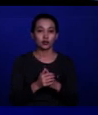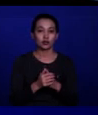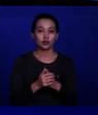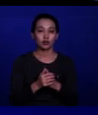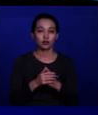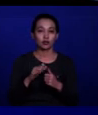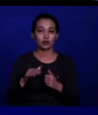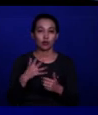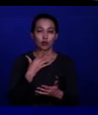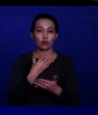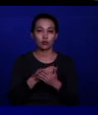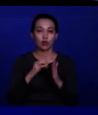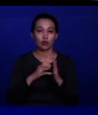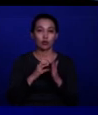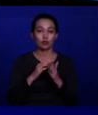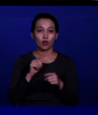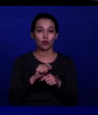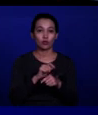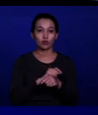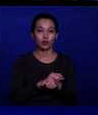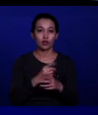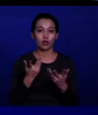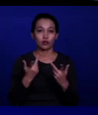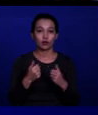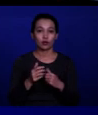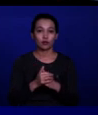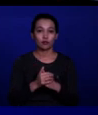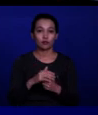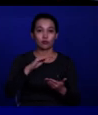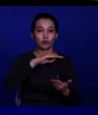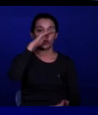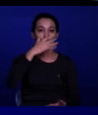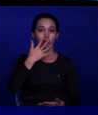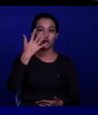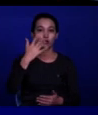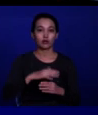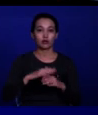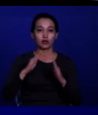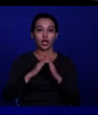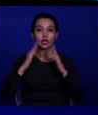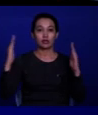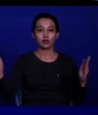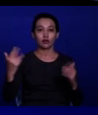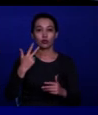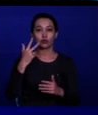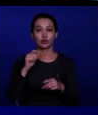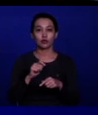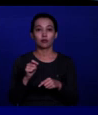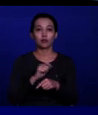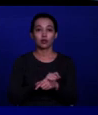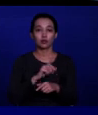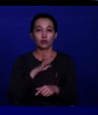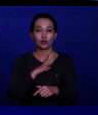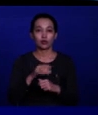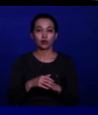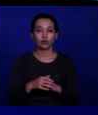Men o'z xonamni o'lchaganimda uning bo'yi 5 hamda eni esa 3 metrga teng